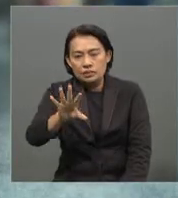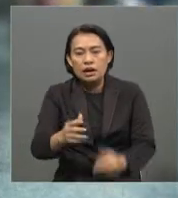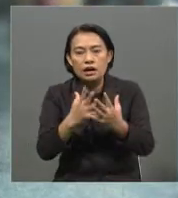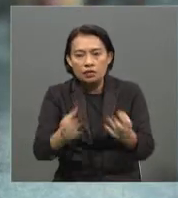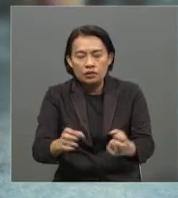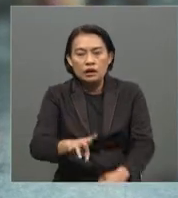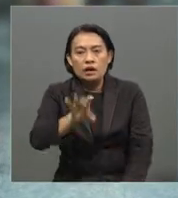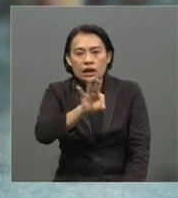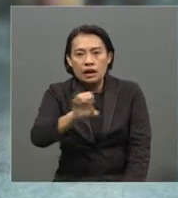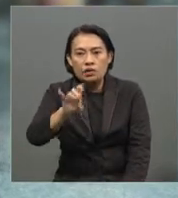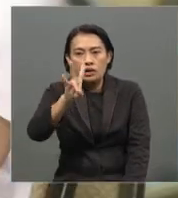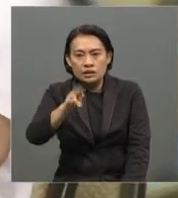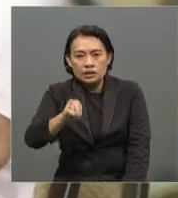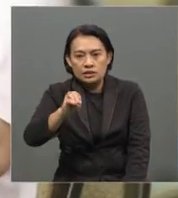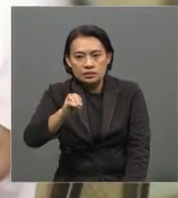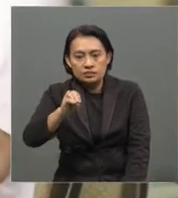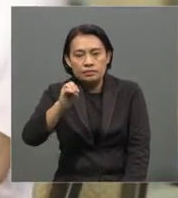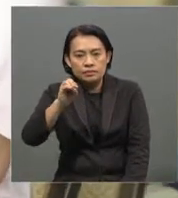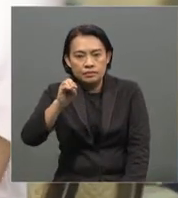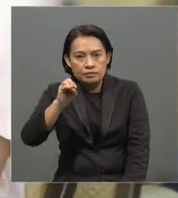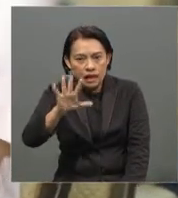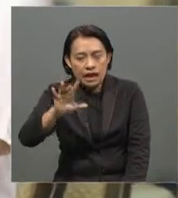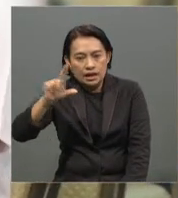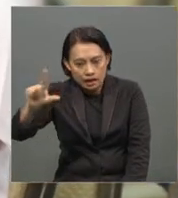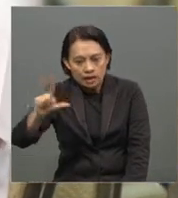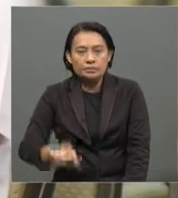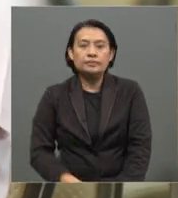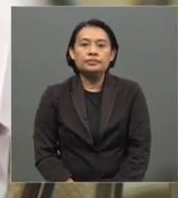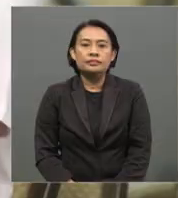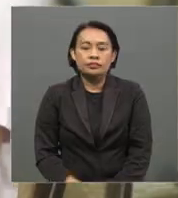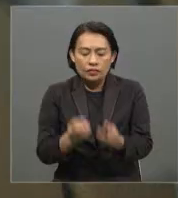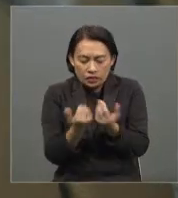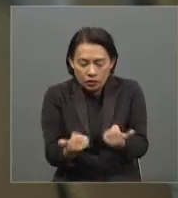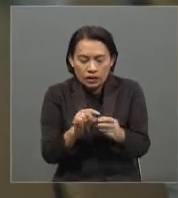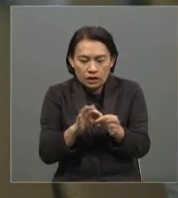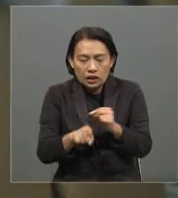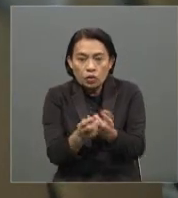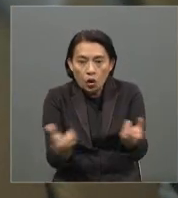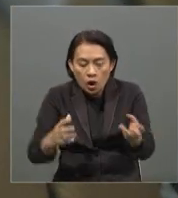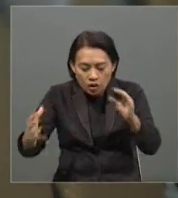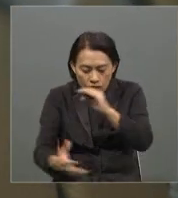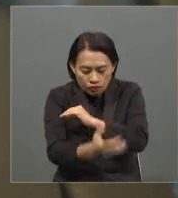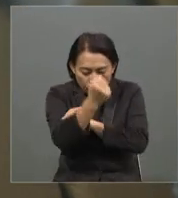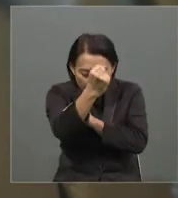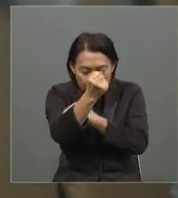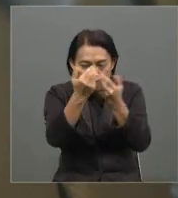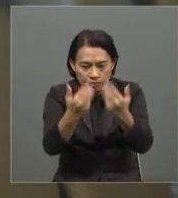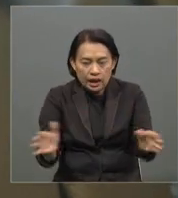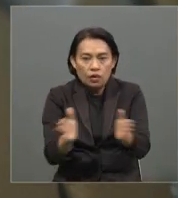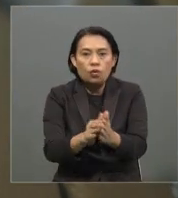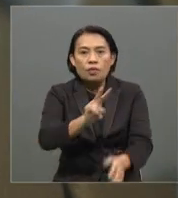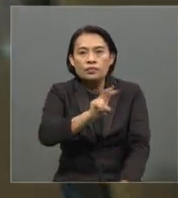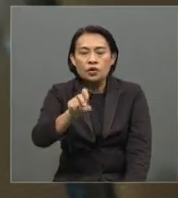979ล้านบาทนะครับส่วนทรัพย์สินที่เกี่ยวข้องตอนนี้ที่ได้ทำการยึดไปแล้วนะครับรวมมูลค่าประมาณ